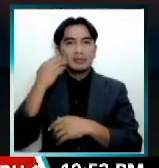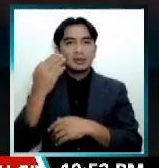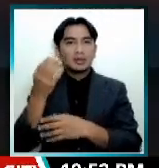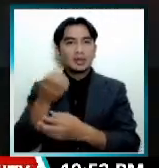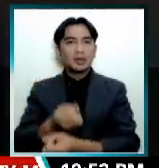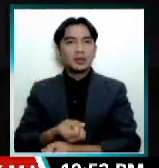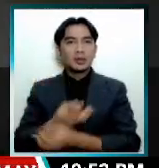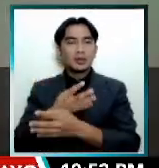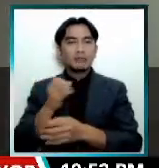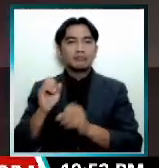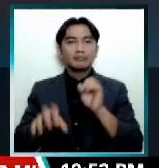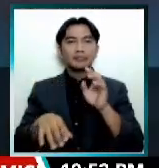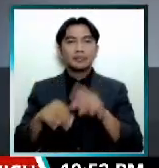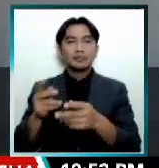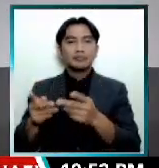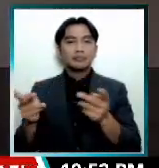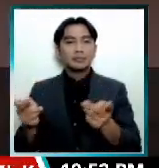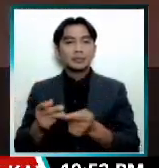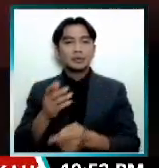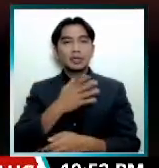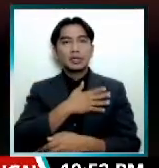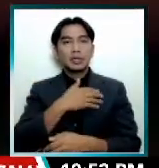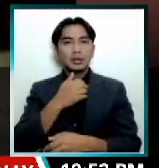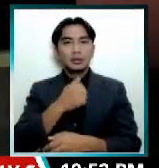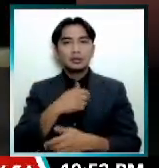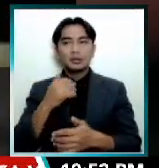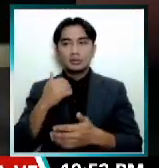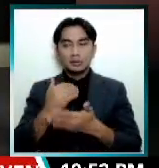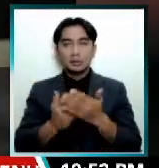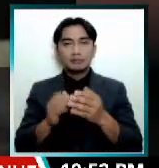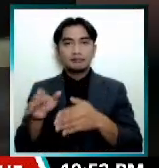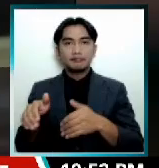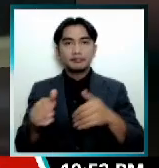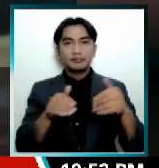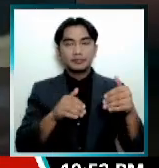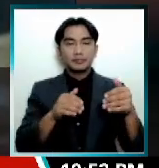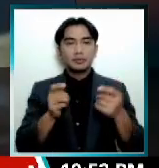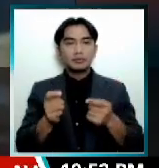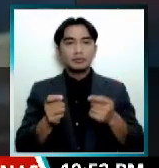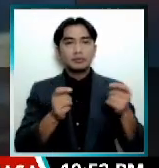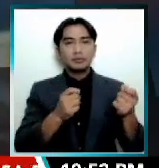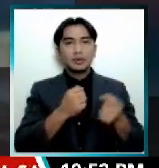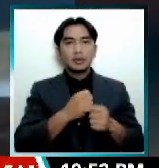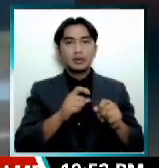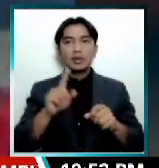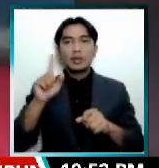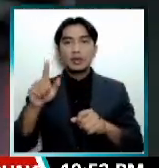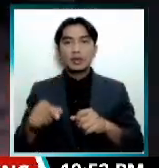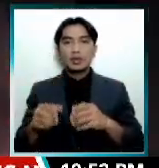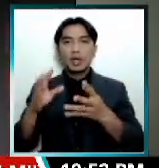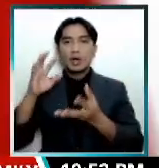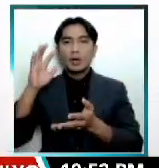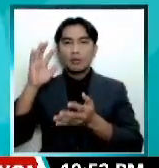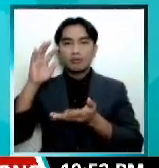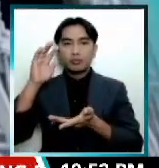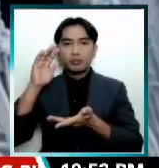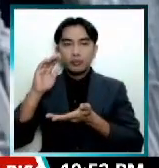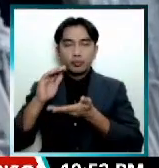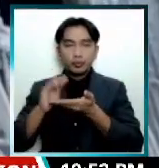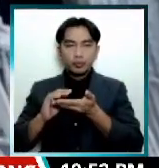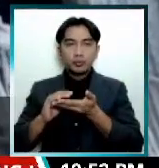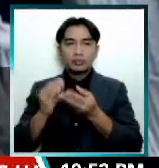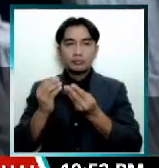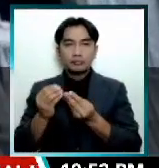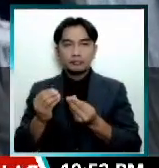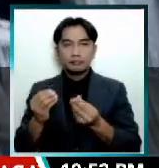Canada. Inilikas sa mga nakatira sa mga katabi nitong bahay. Naapula ang apoy kalaunan, inaalam pa ang pinagmula nito.